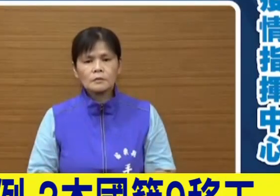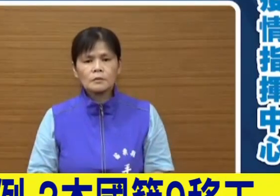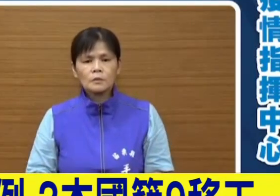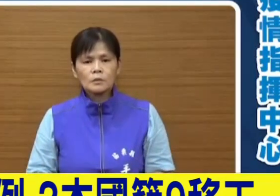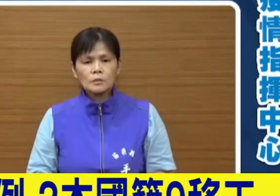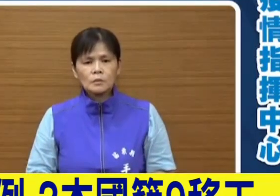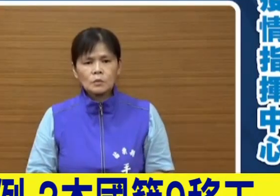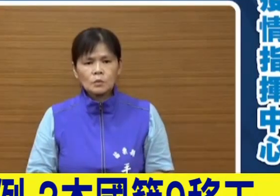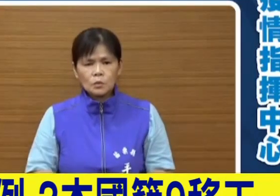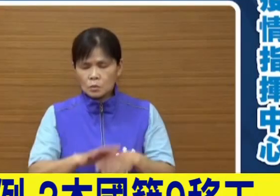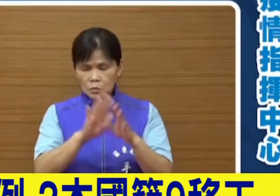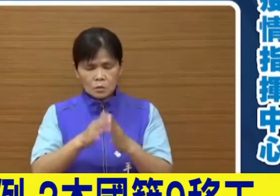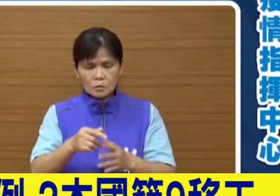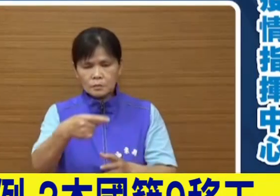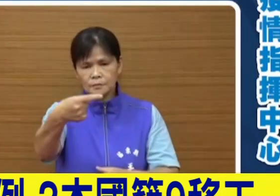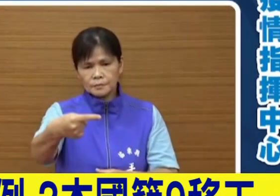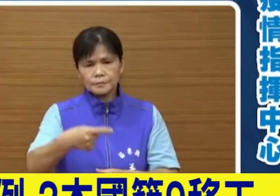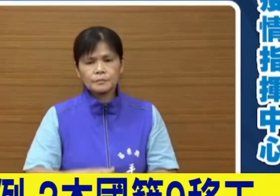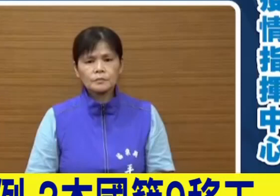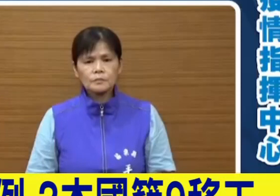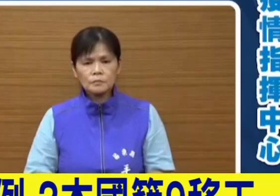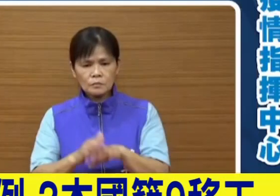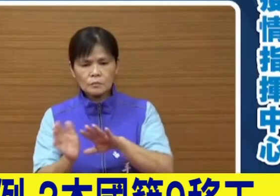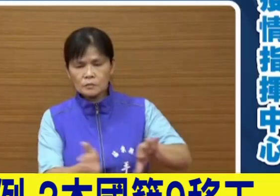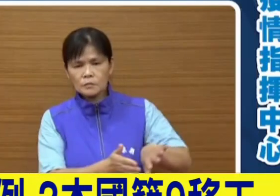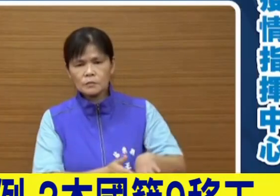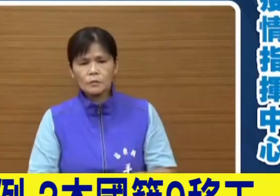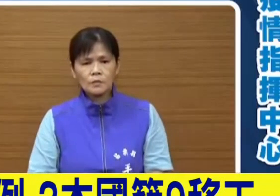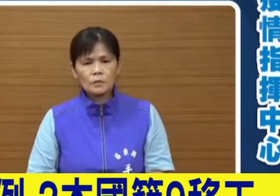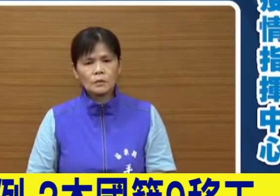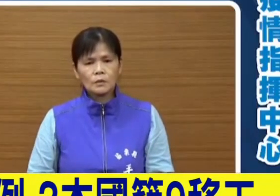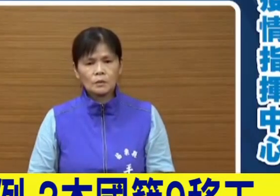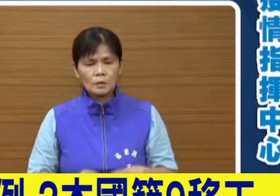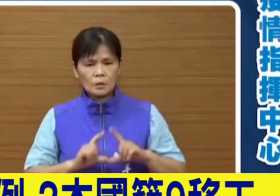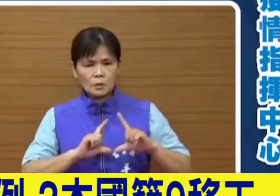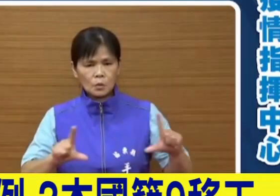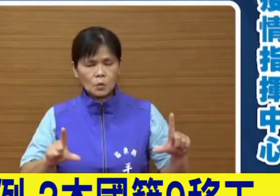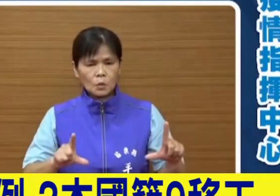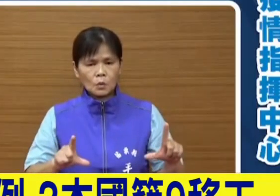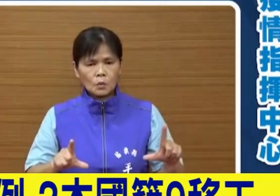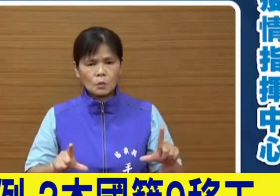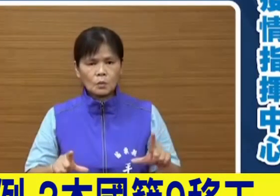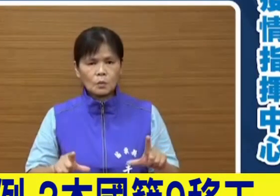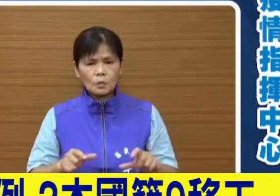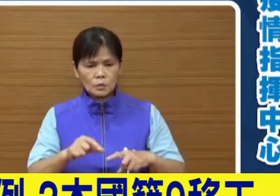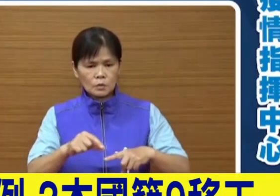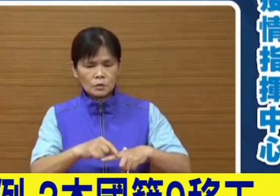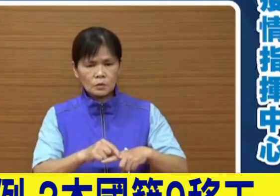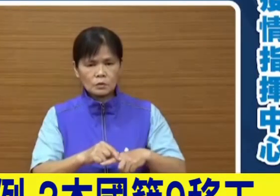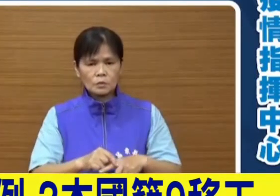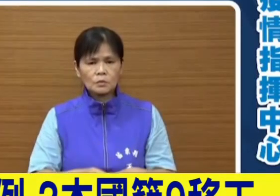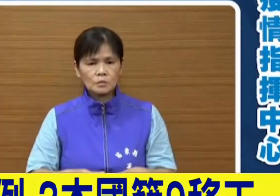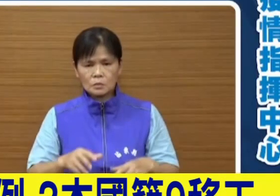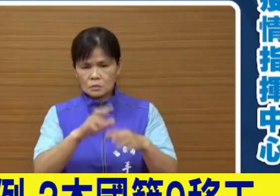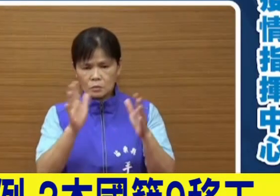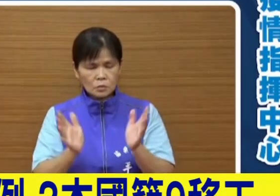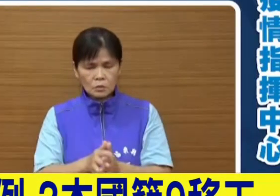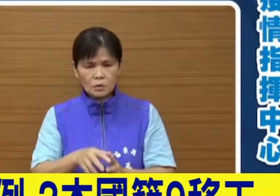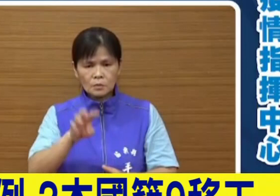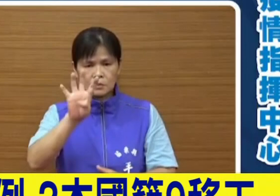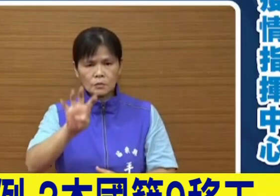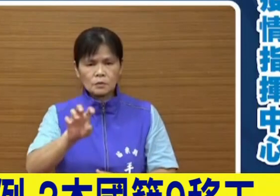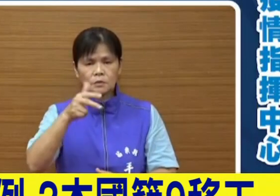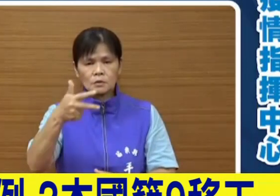部都属阴性。另外，旭宏金属，全厂快筛47人，全